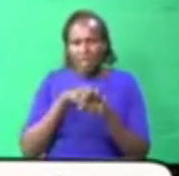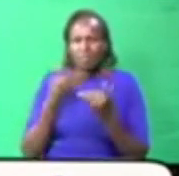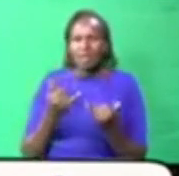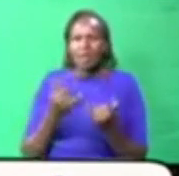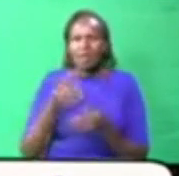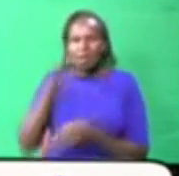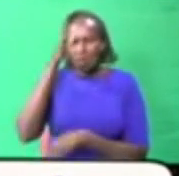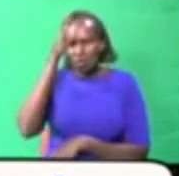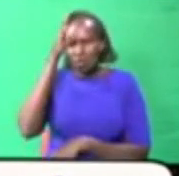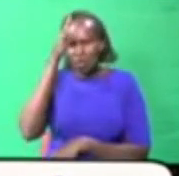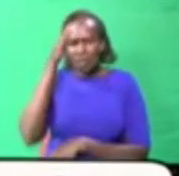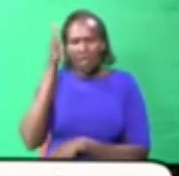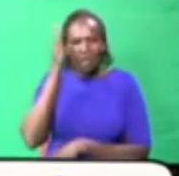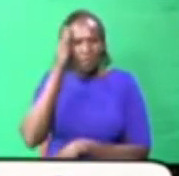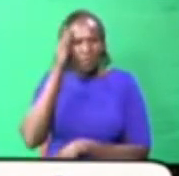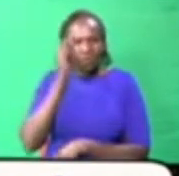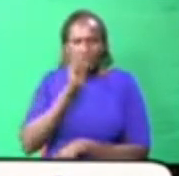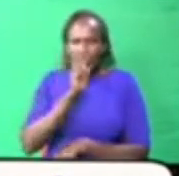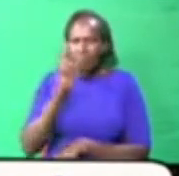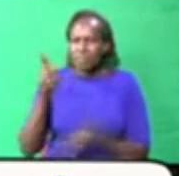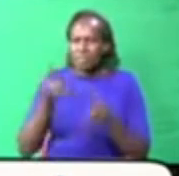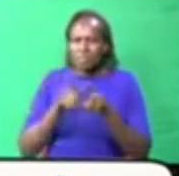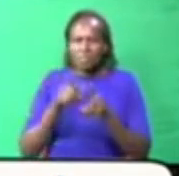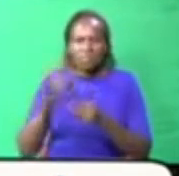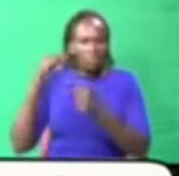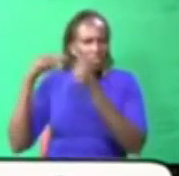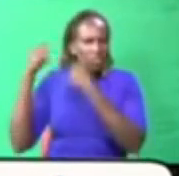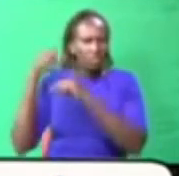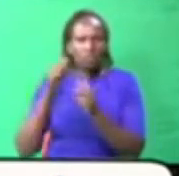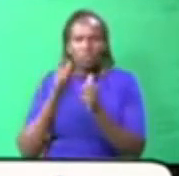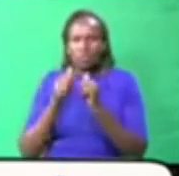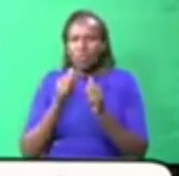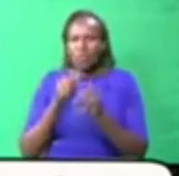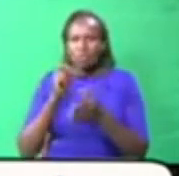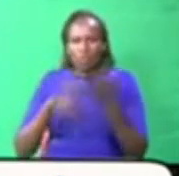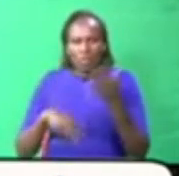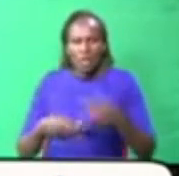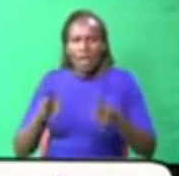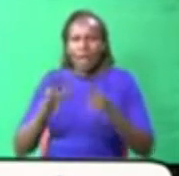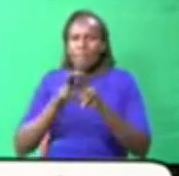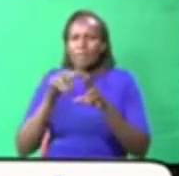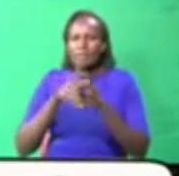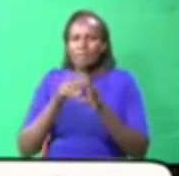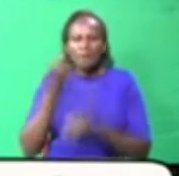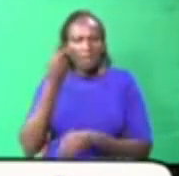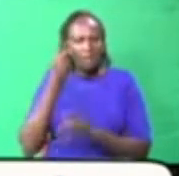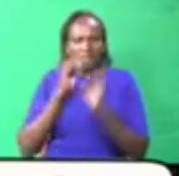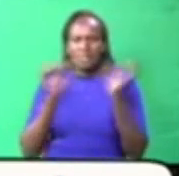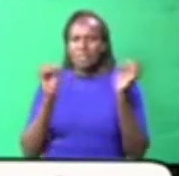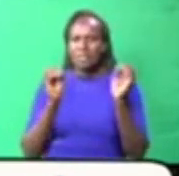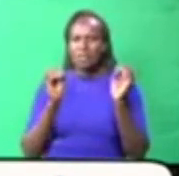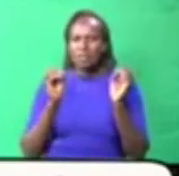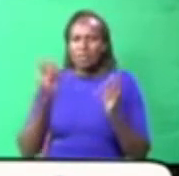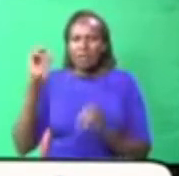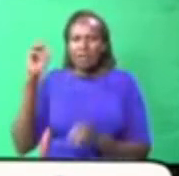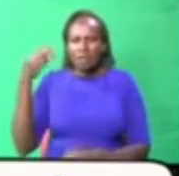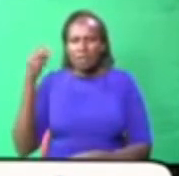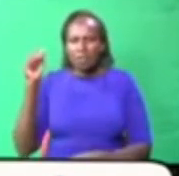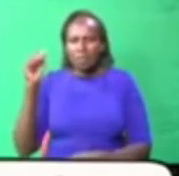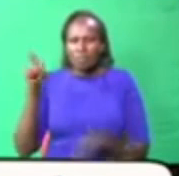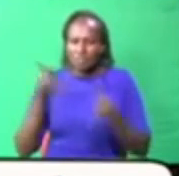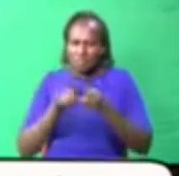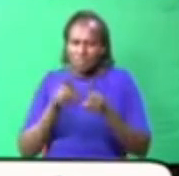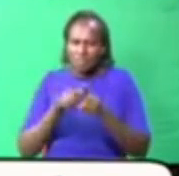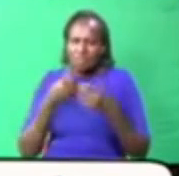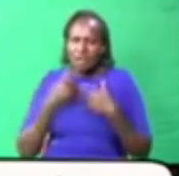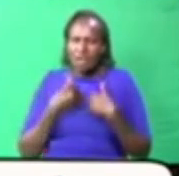Mungu najua unatazamia. Hata kwenye kizazi hiki ambacho kuna mambo yanatendeka ambayo hatuwezi tukaelewa. Habakuku alikuwa katika hali kama ile.